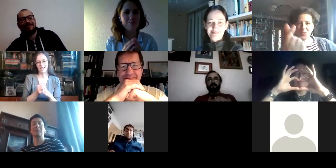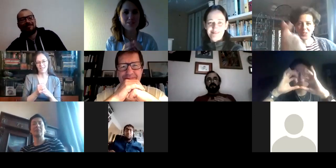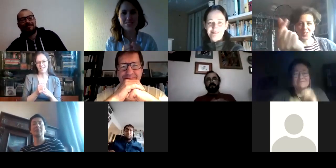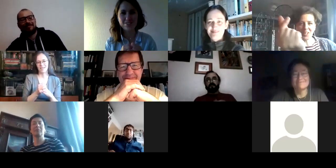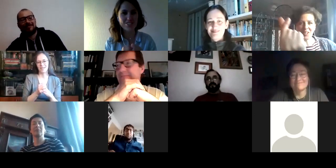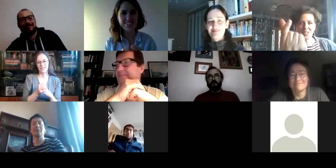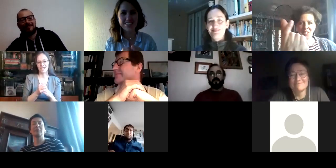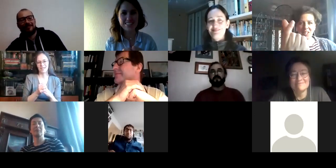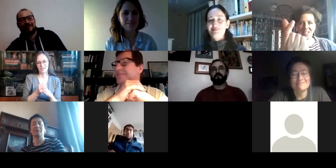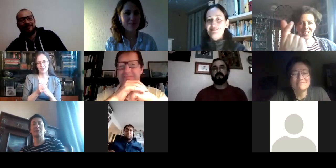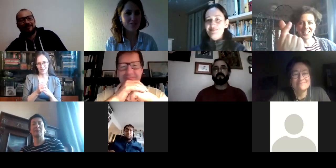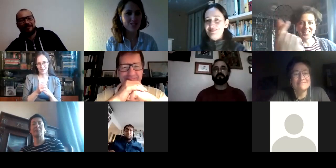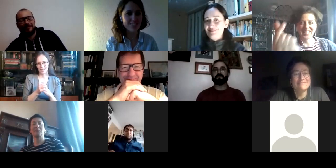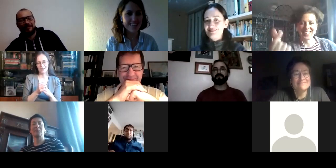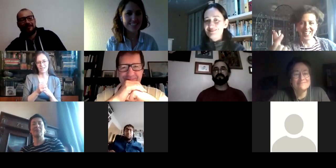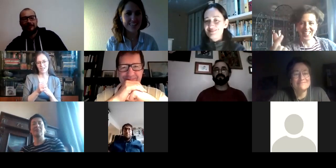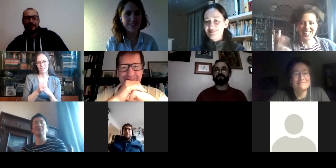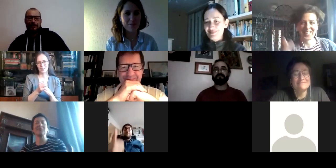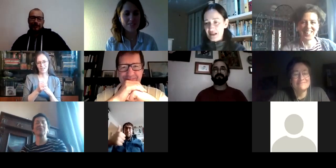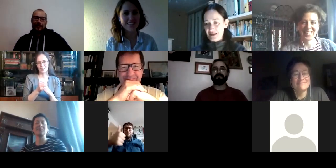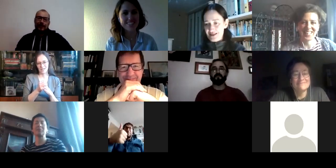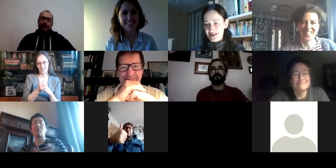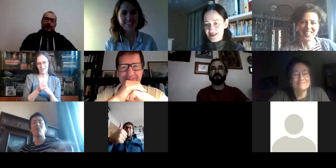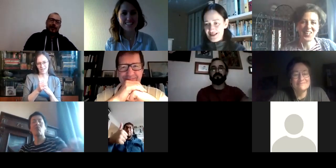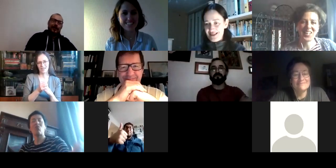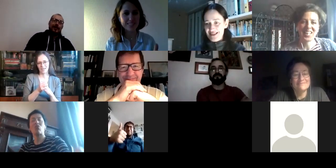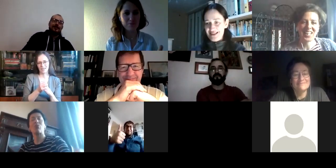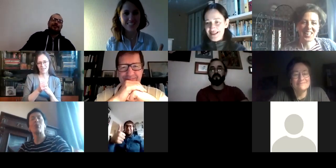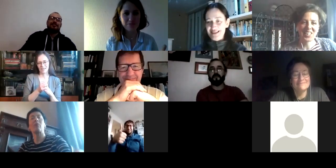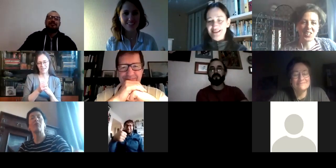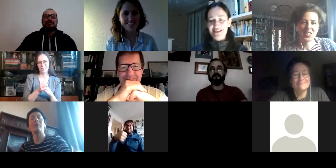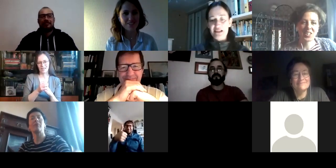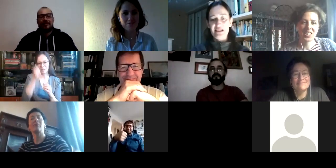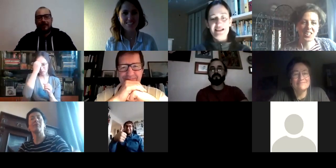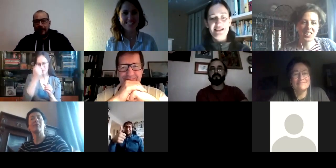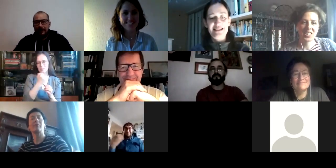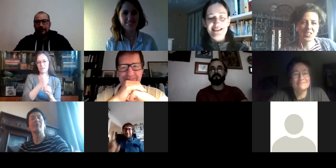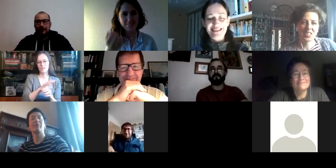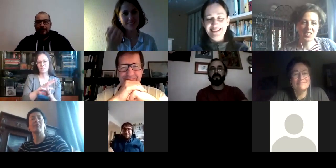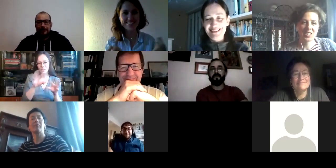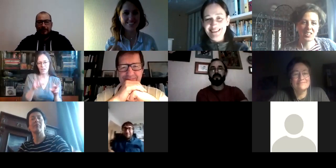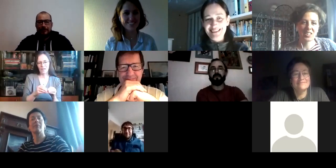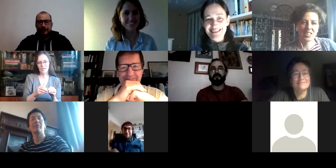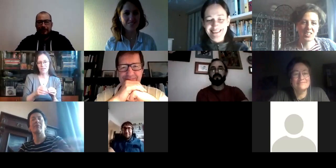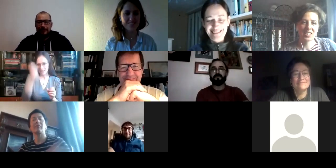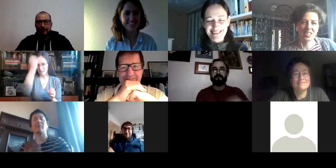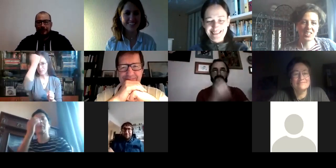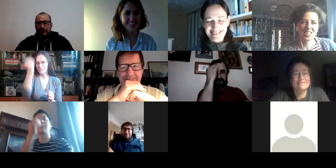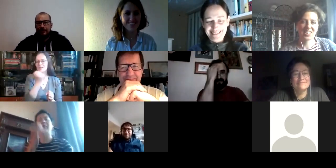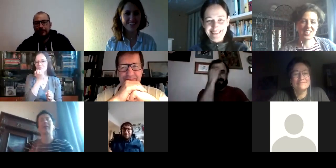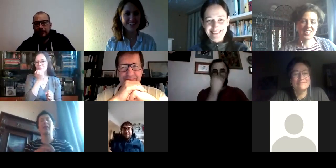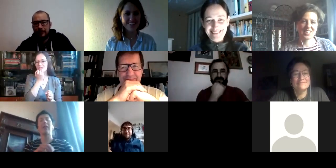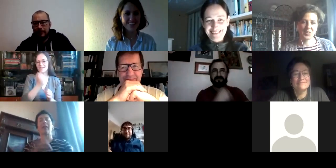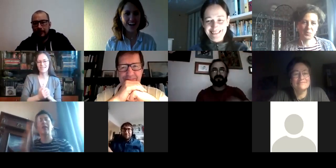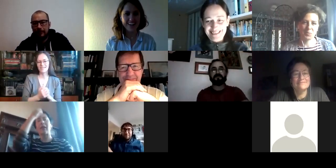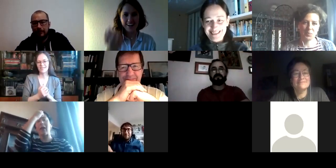спасибо. Может, научи нас, Эмма, пожалуйста, как сказать спасибо языком жестов. И мы друг другу